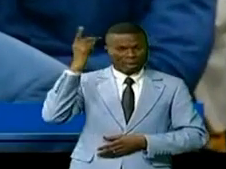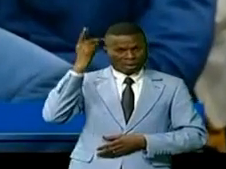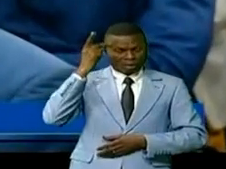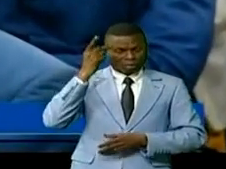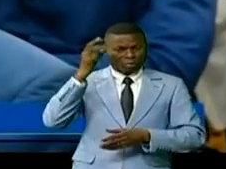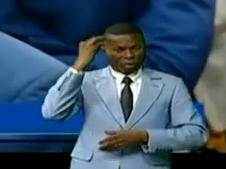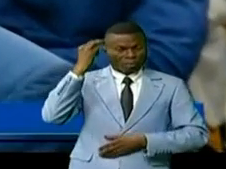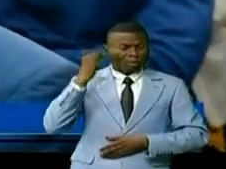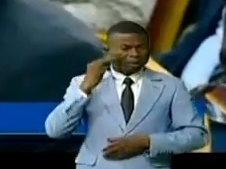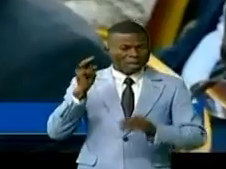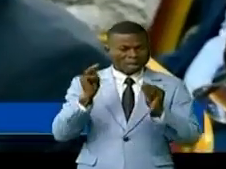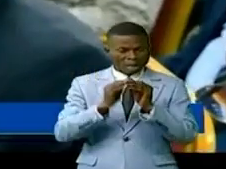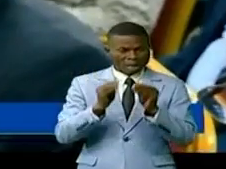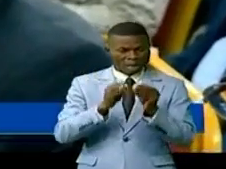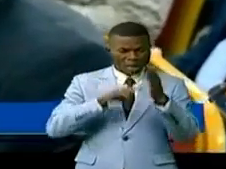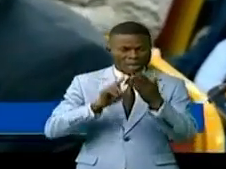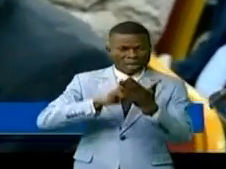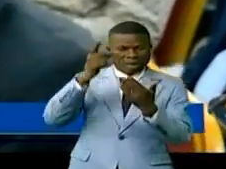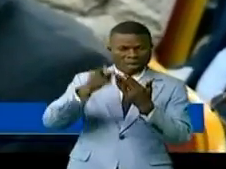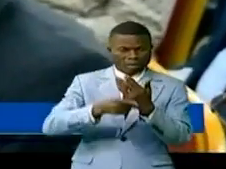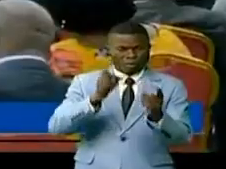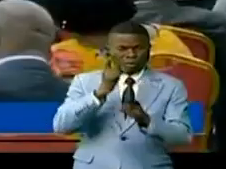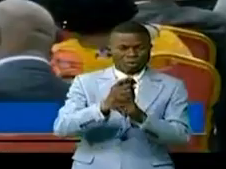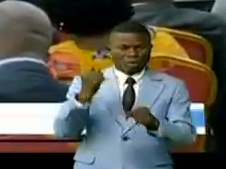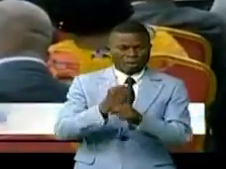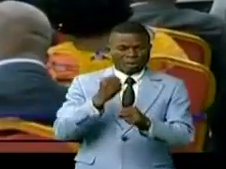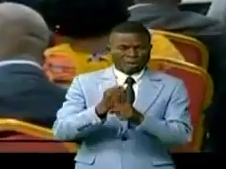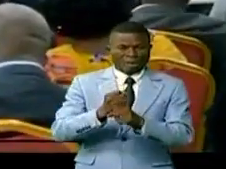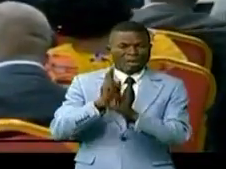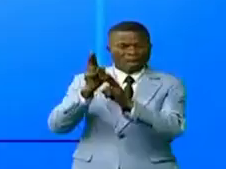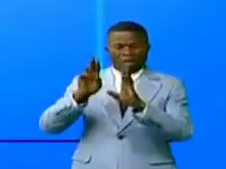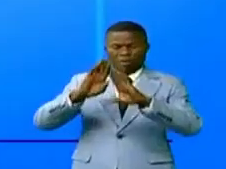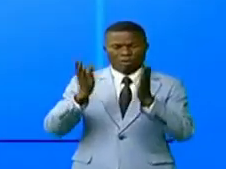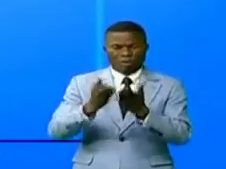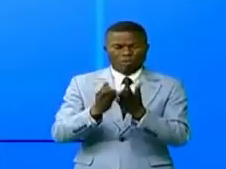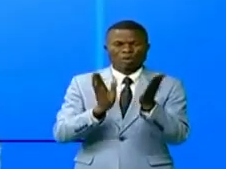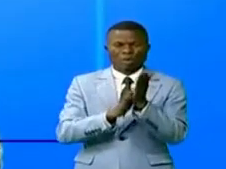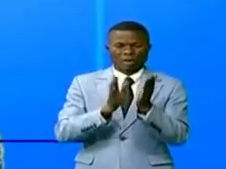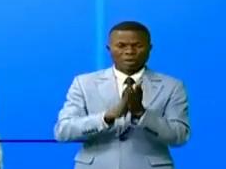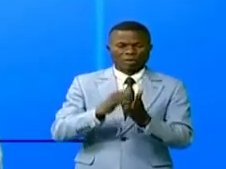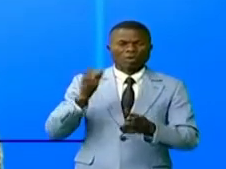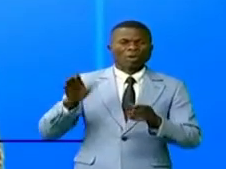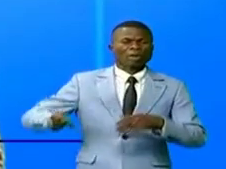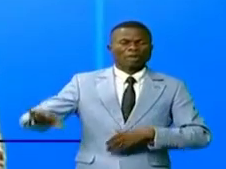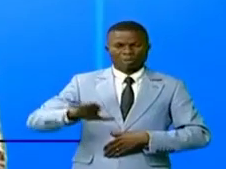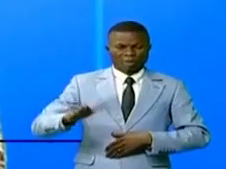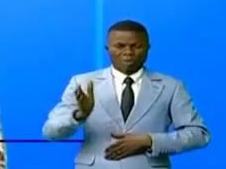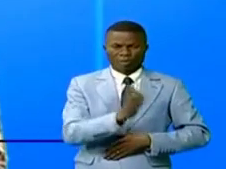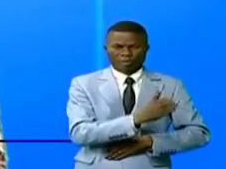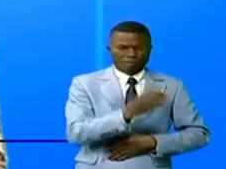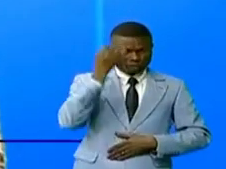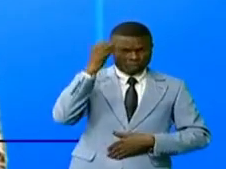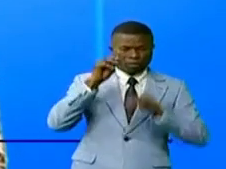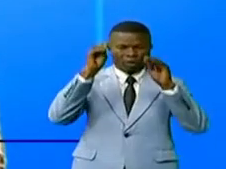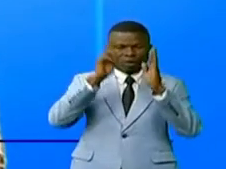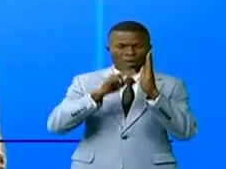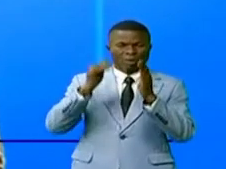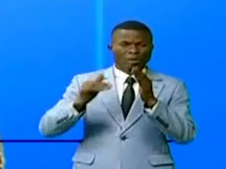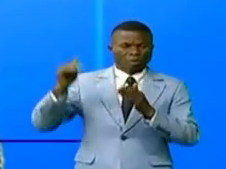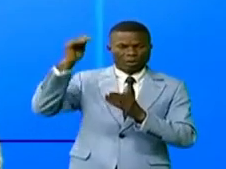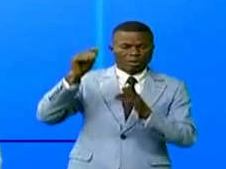cet atelier entre dans la suite logique des travaux des États généraux. Toujours dans le cadre de l'enseignement supérieur